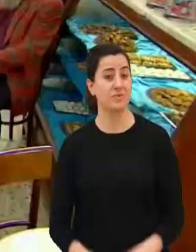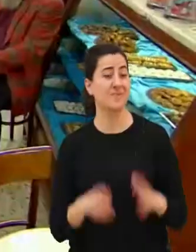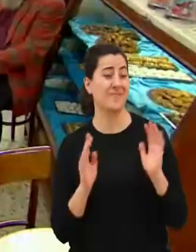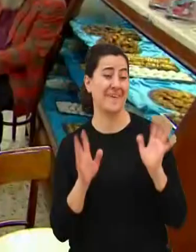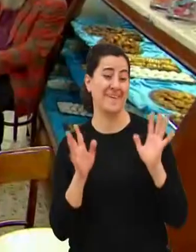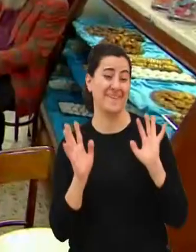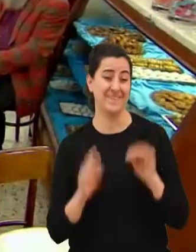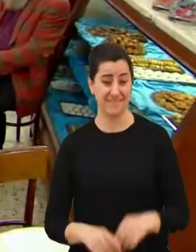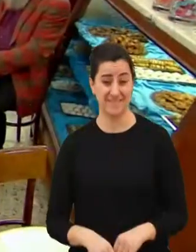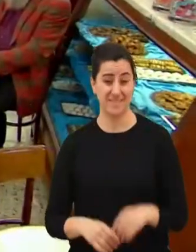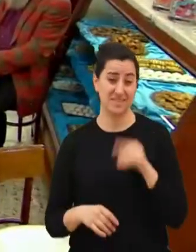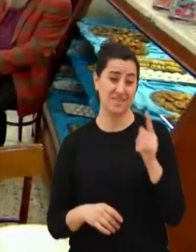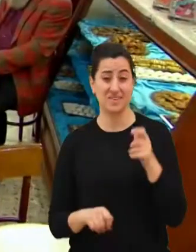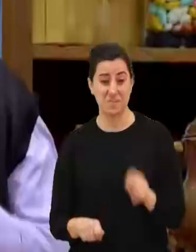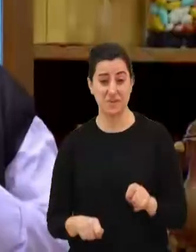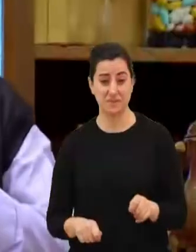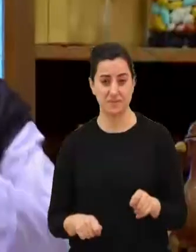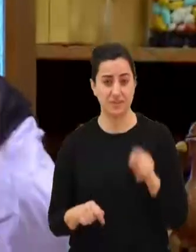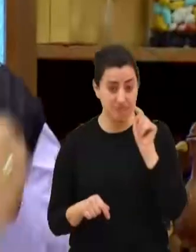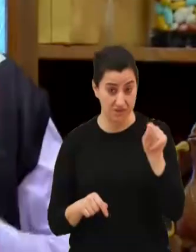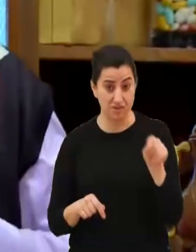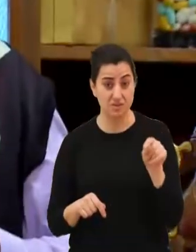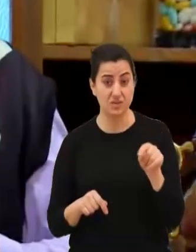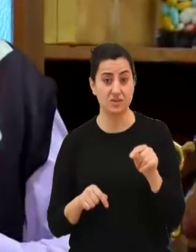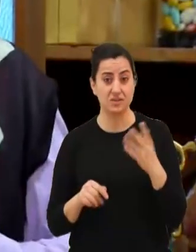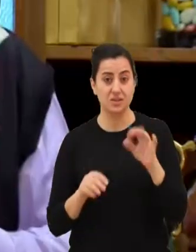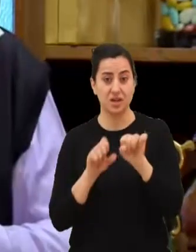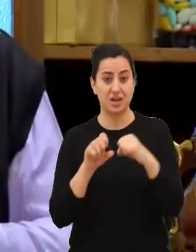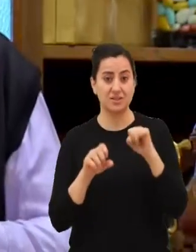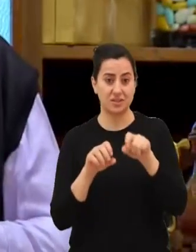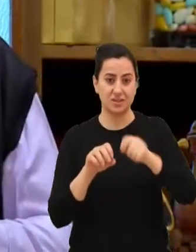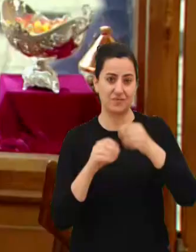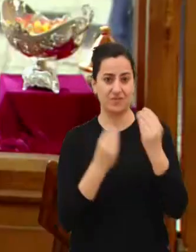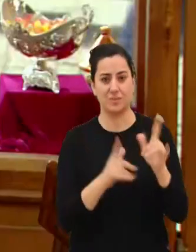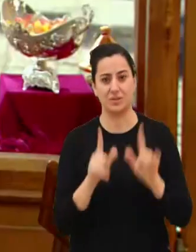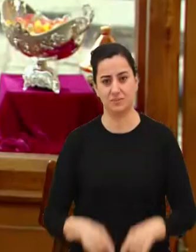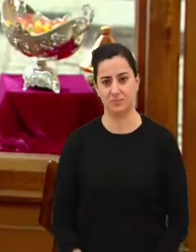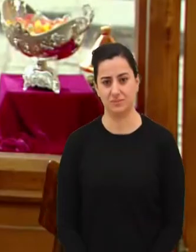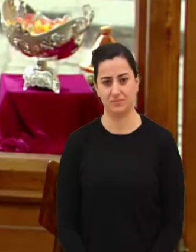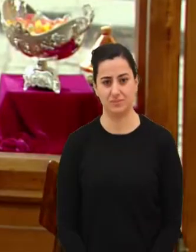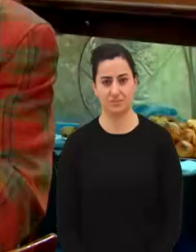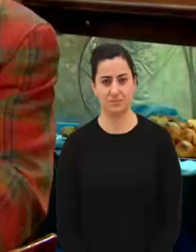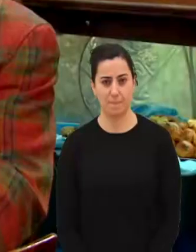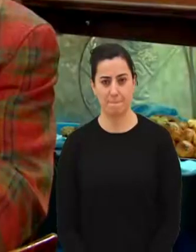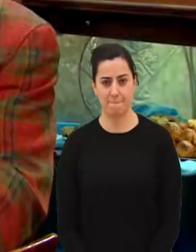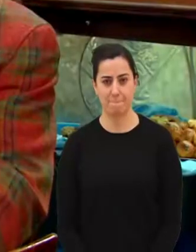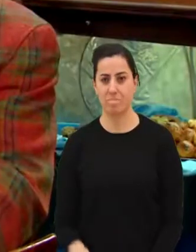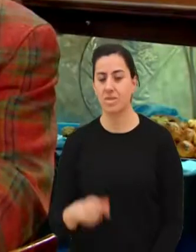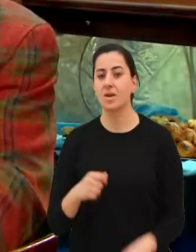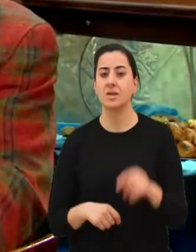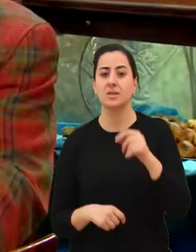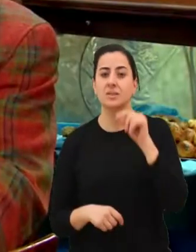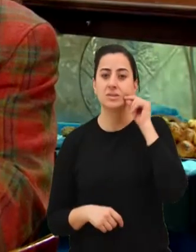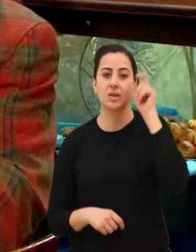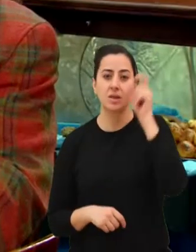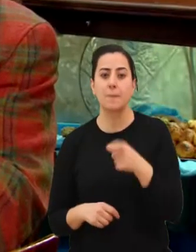O senin cebin bunları şey yapar mı? Seni çelik kasayla gömmek lazım. Allah! İnsan